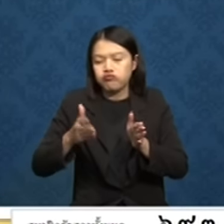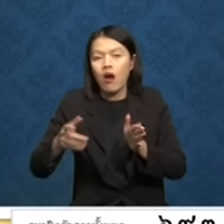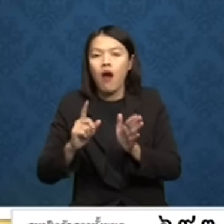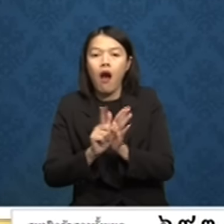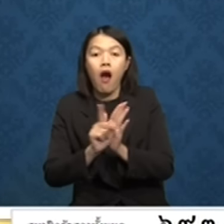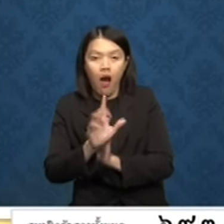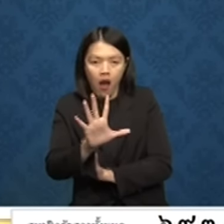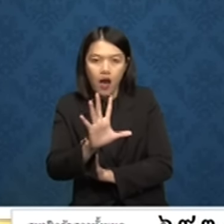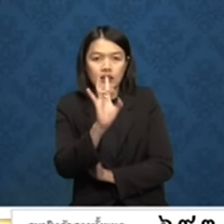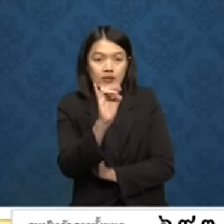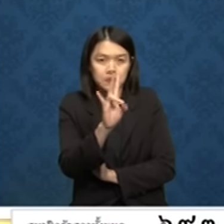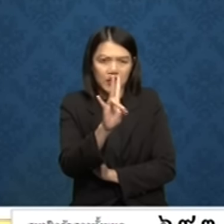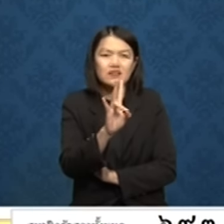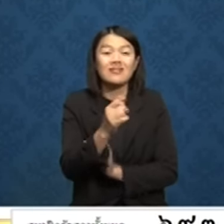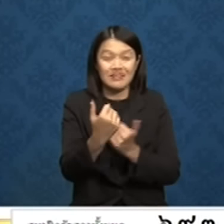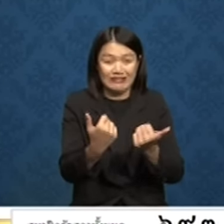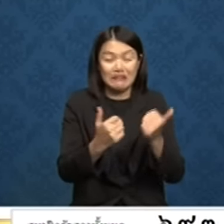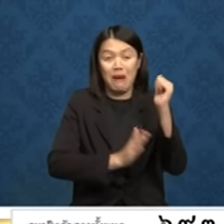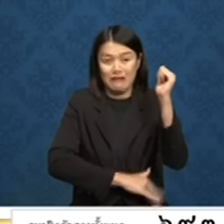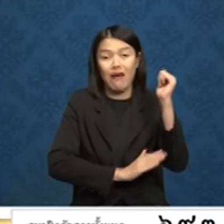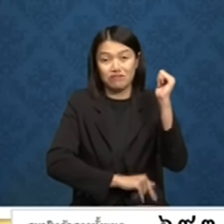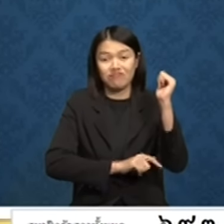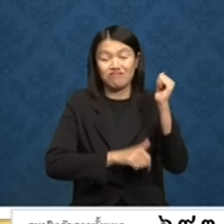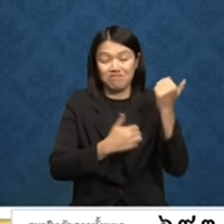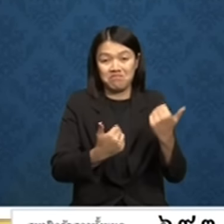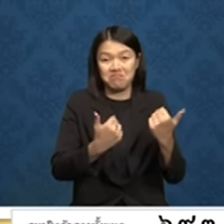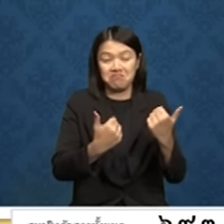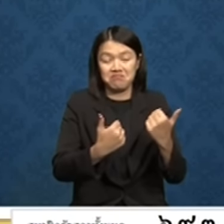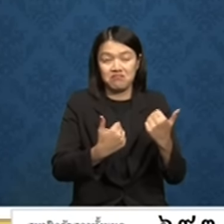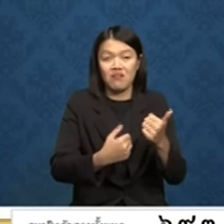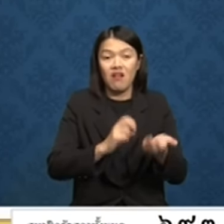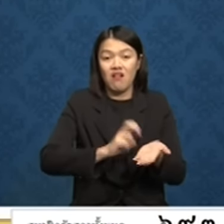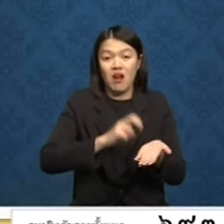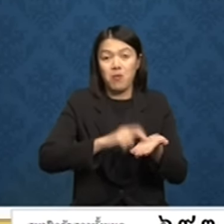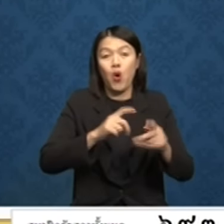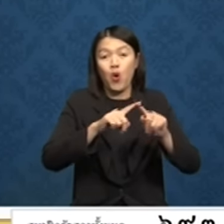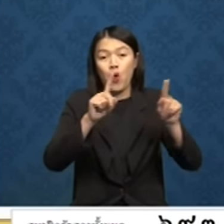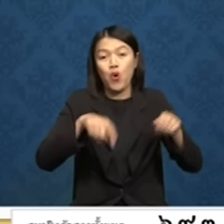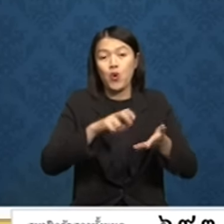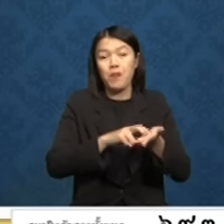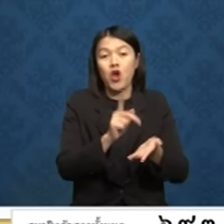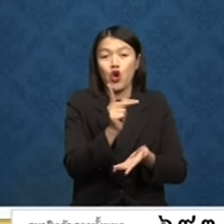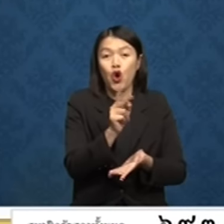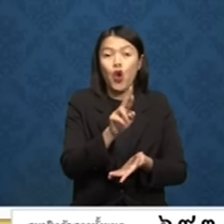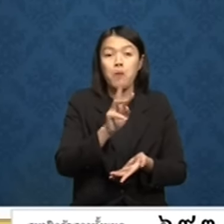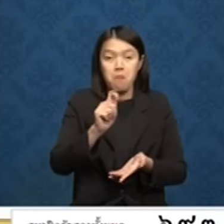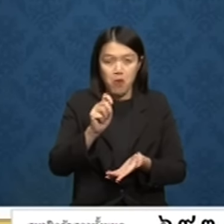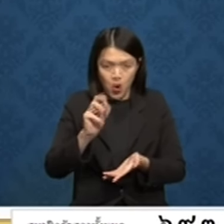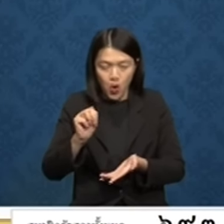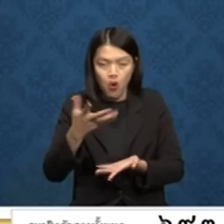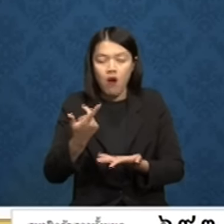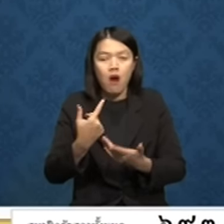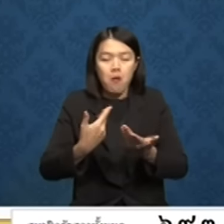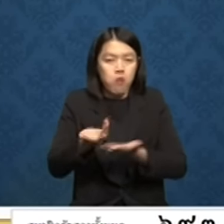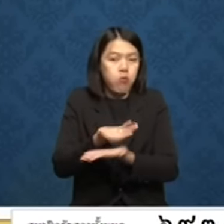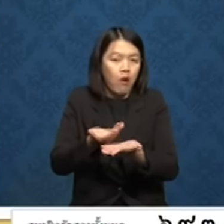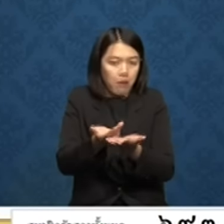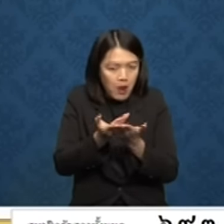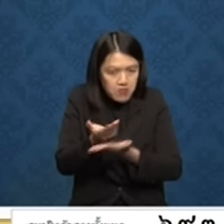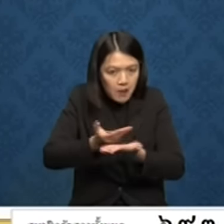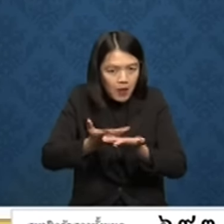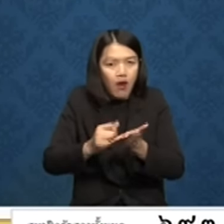ครั้งที่77ในปัจจุบันแล้วและที่สำคัญท่านไม่ได้รับรองร่างกฎหมายกรมน.ให้กลับมาให้สภาผู้แทนราษฎรได้พิจารณาท่าน